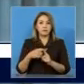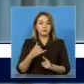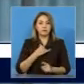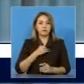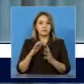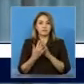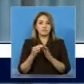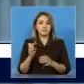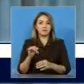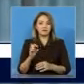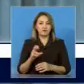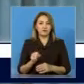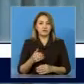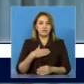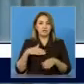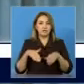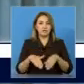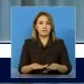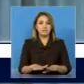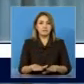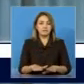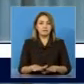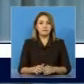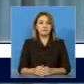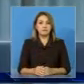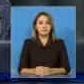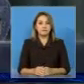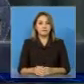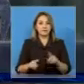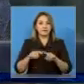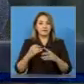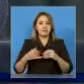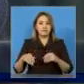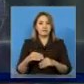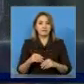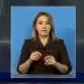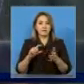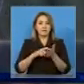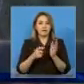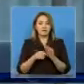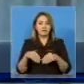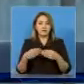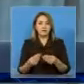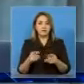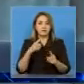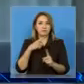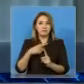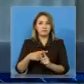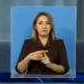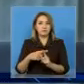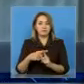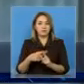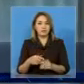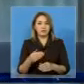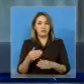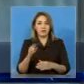сельская кота, я решил, как говорится, родные края. Квартиру дали, плюс еще нам от